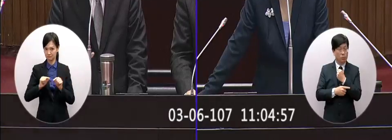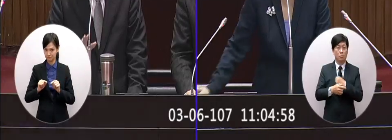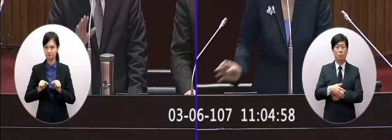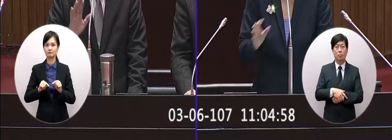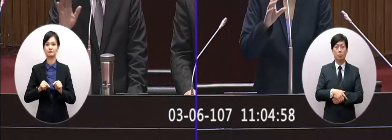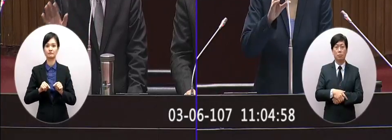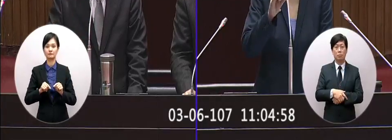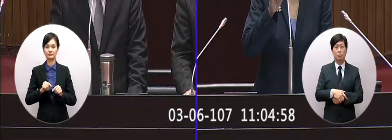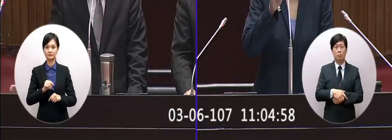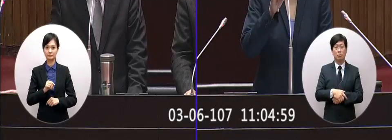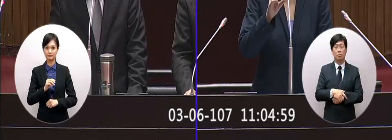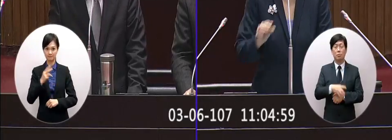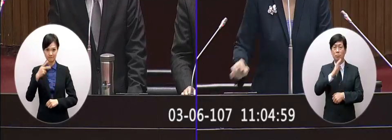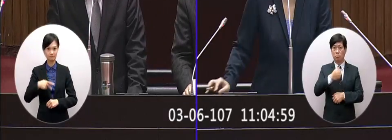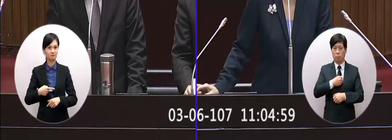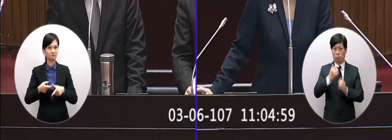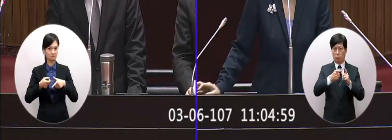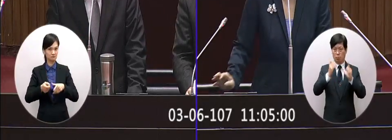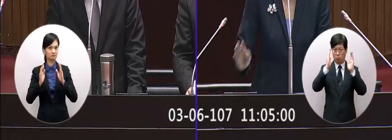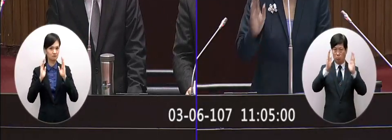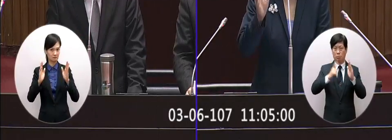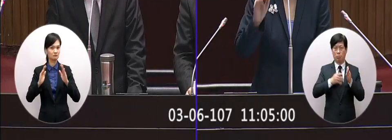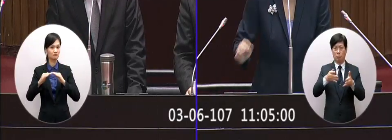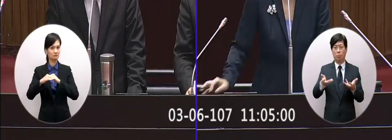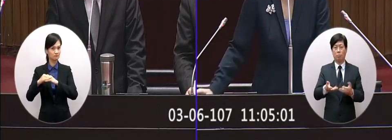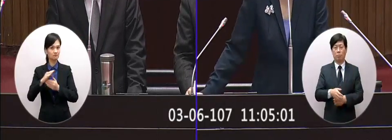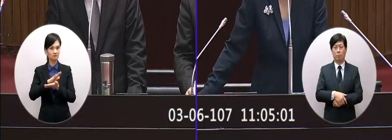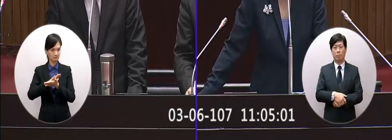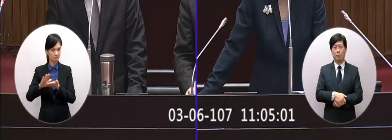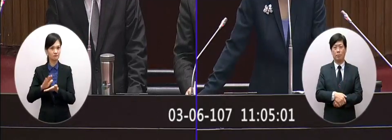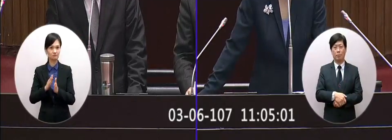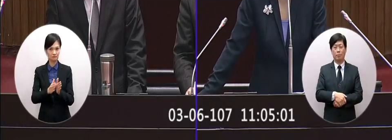然后呢公正的处理。 院长，